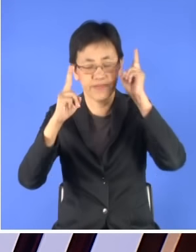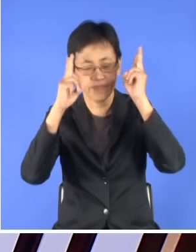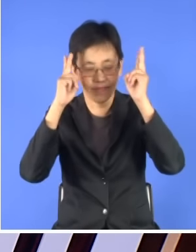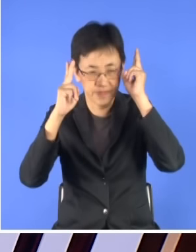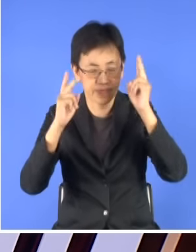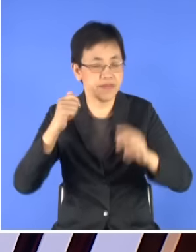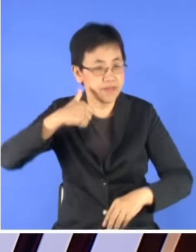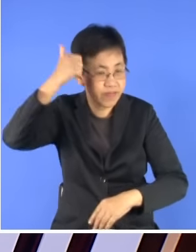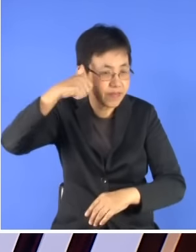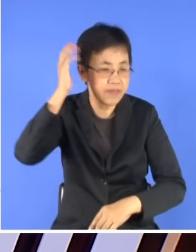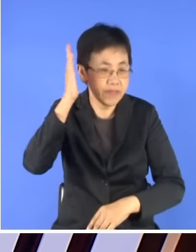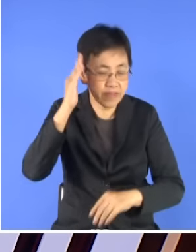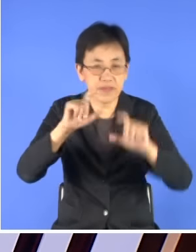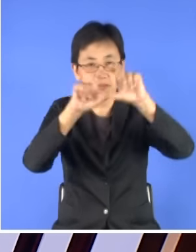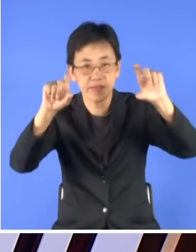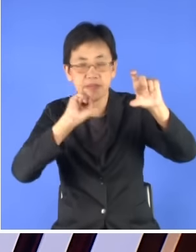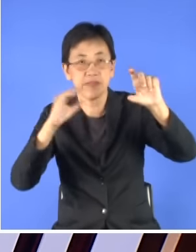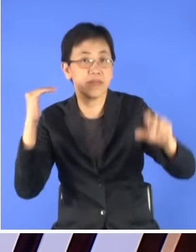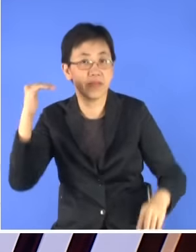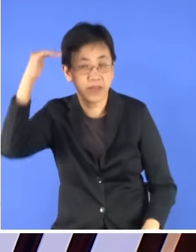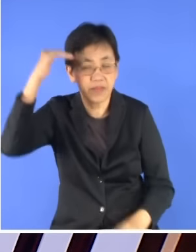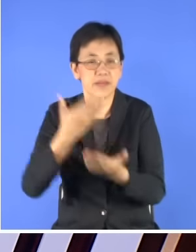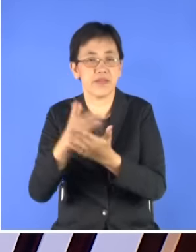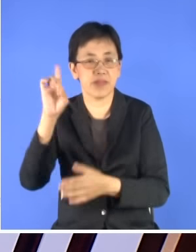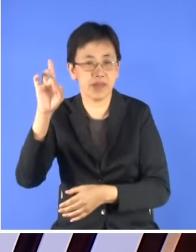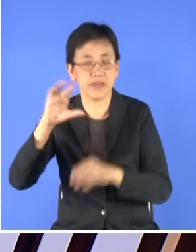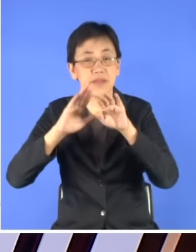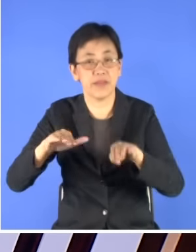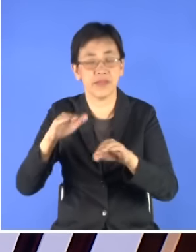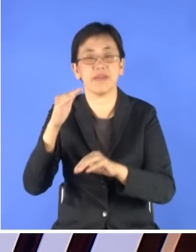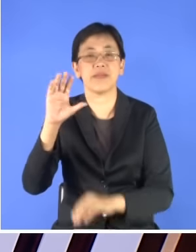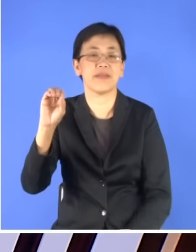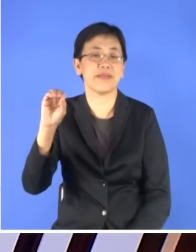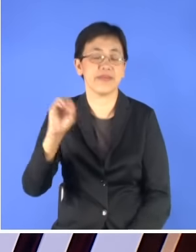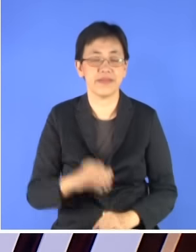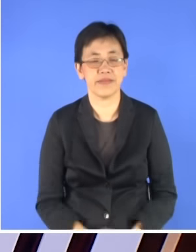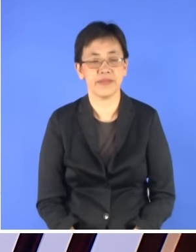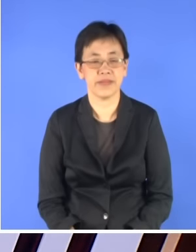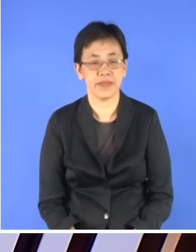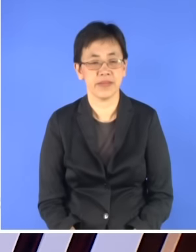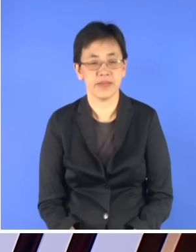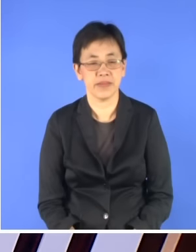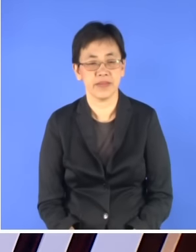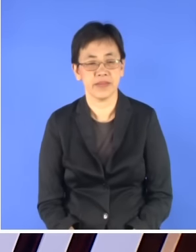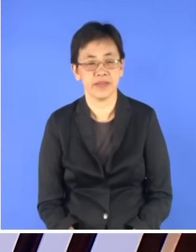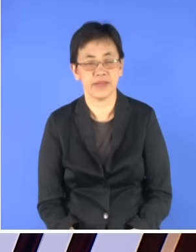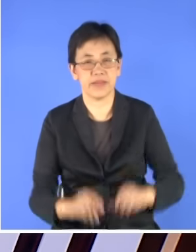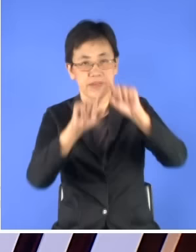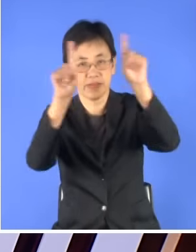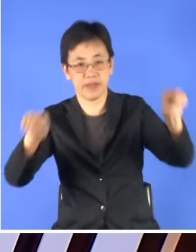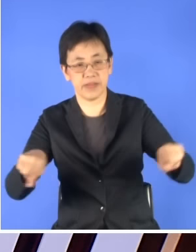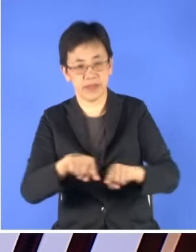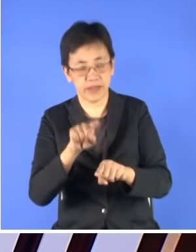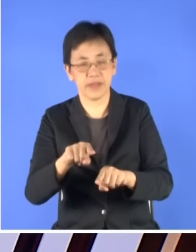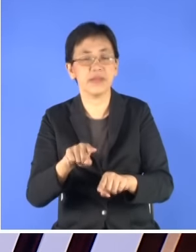มันก็จะมีป้ายบอกผู้ใหญ่100เด็ก50ส่วนใหญ่ร้อยทั้งร้อยป้ายที่หน้าร้านตัดผมชาย